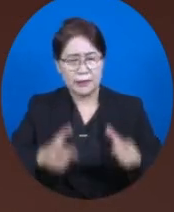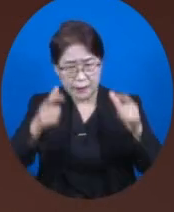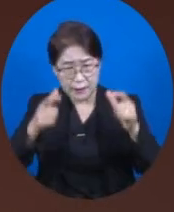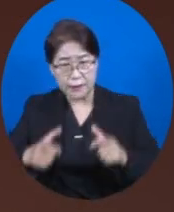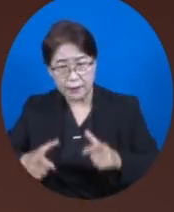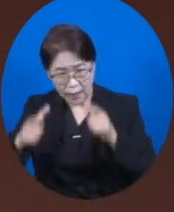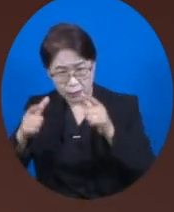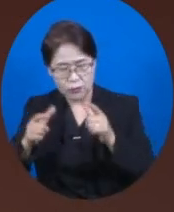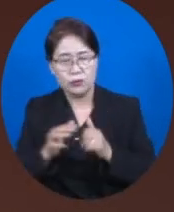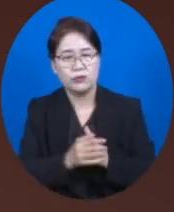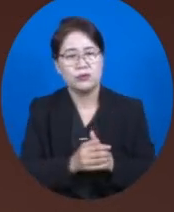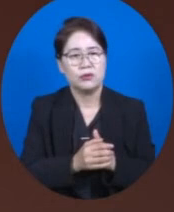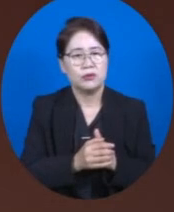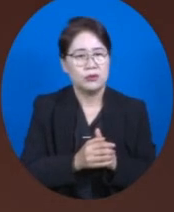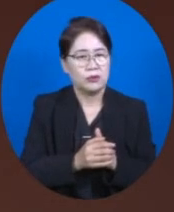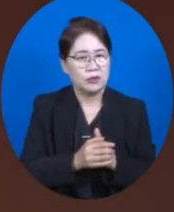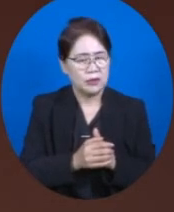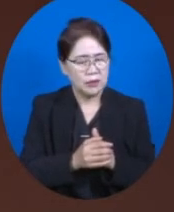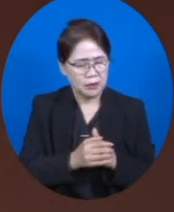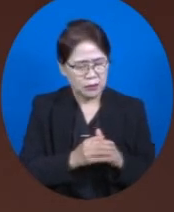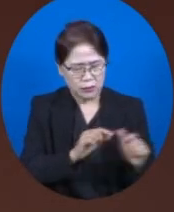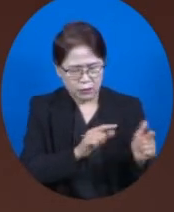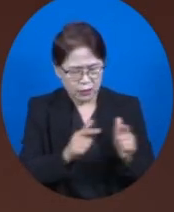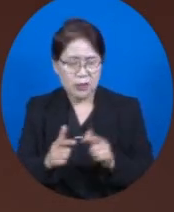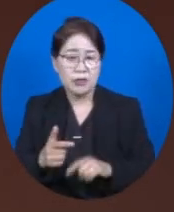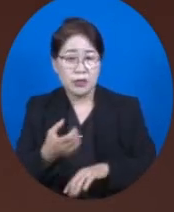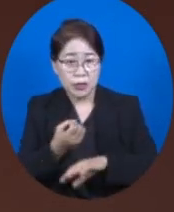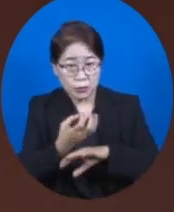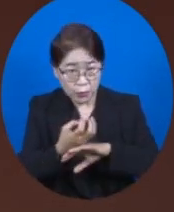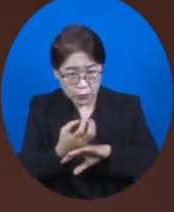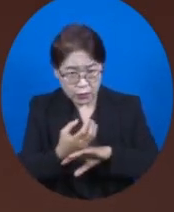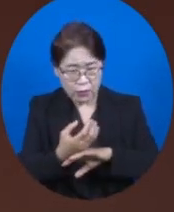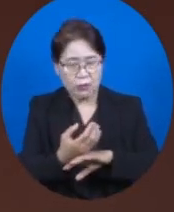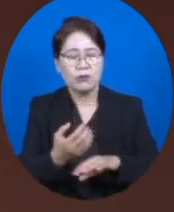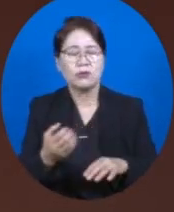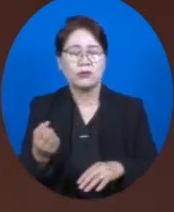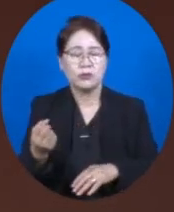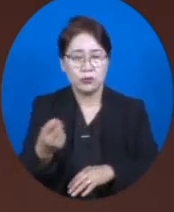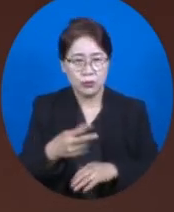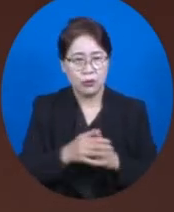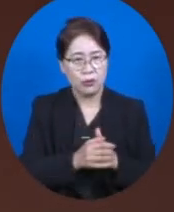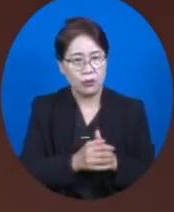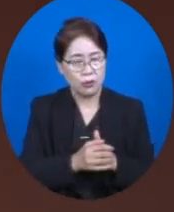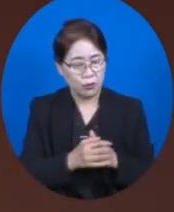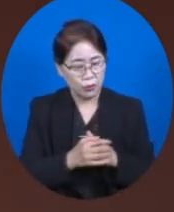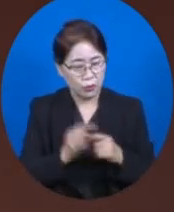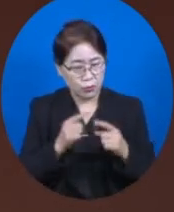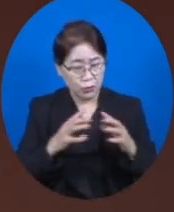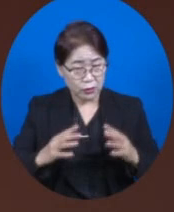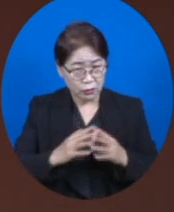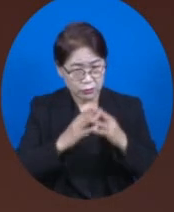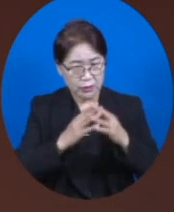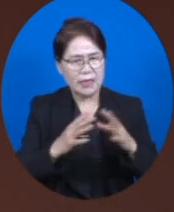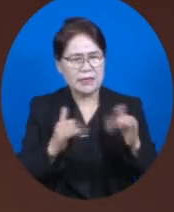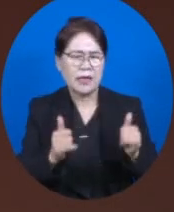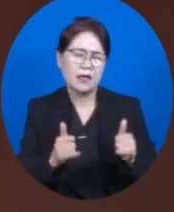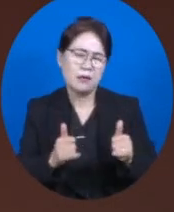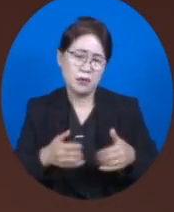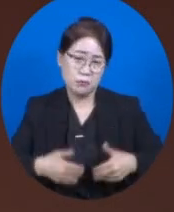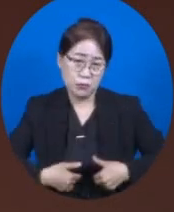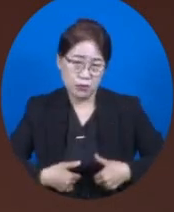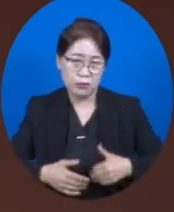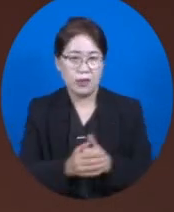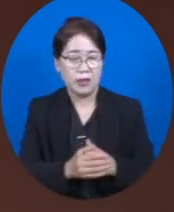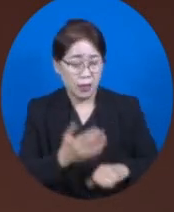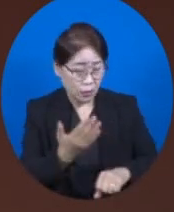그리고 각종 보석 거기서 끝나는 것이 아닙니다 성전을 지으려고 하면 사람이 필요하잖아요